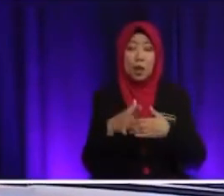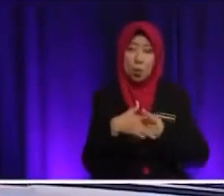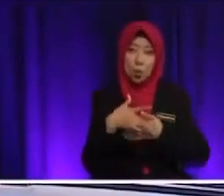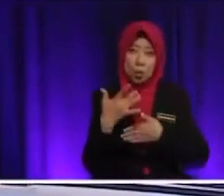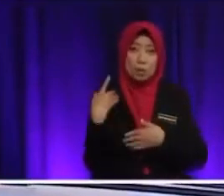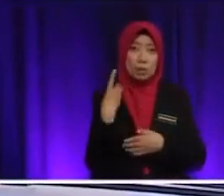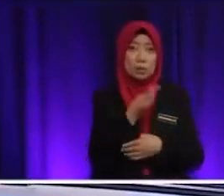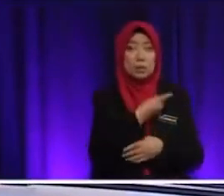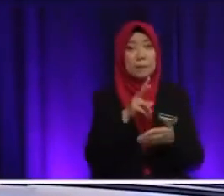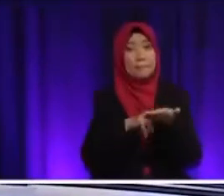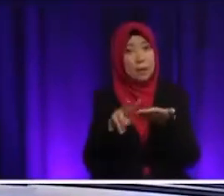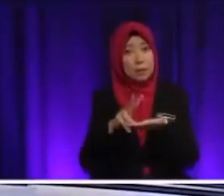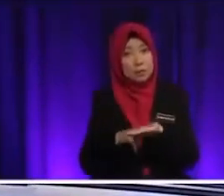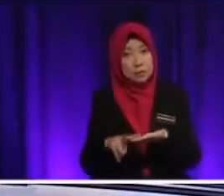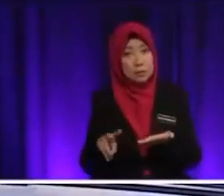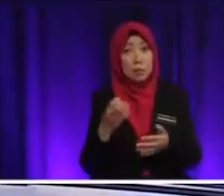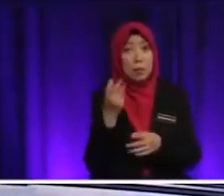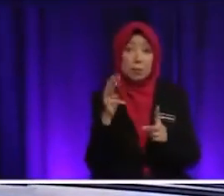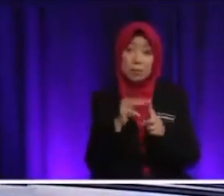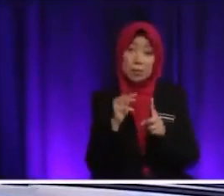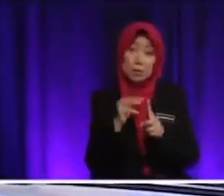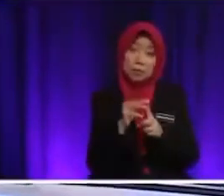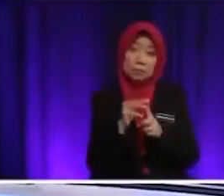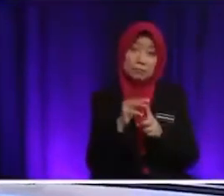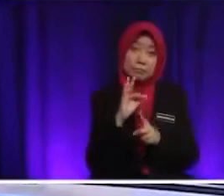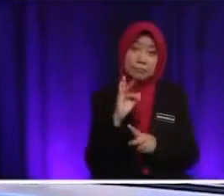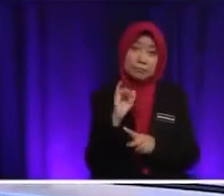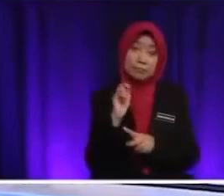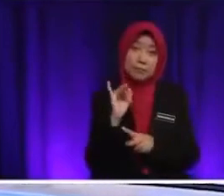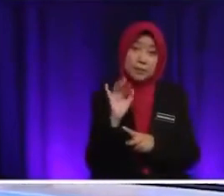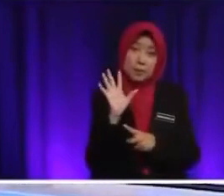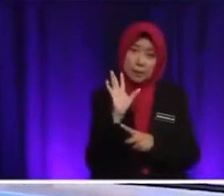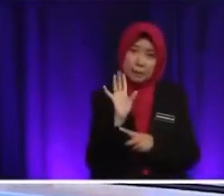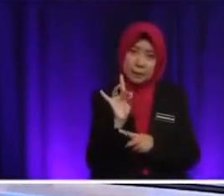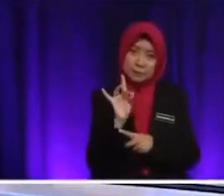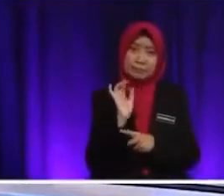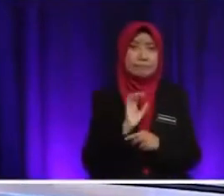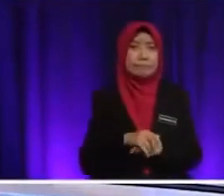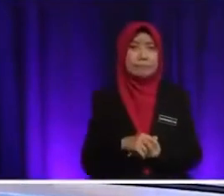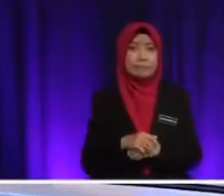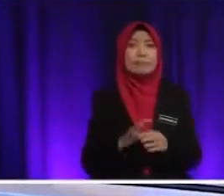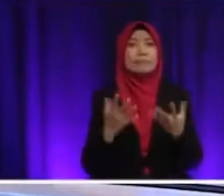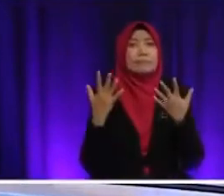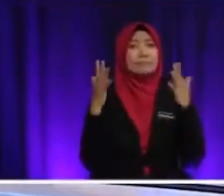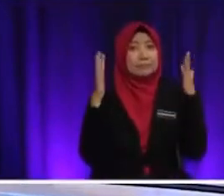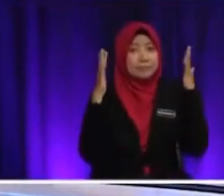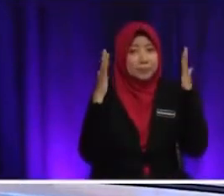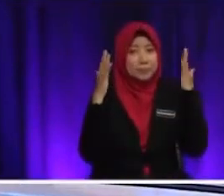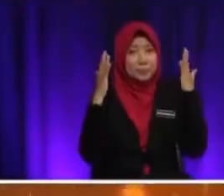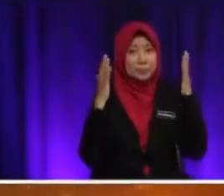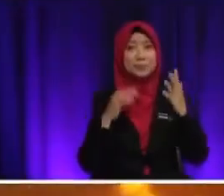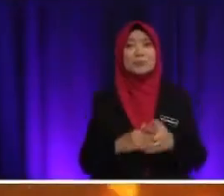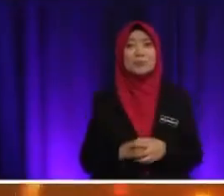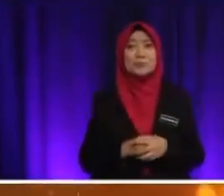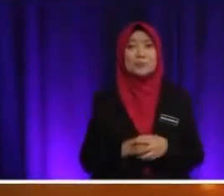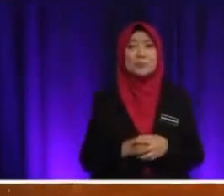kita bacakan markah untuk Fitri dulu. Berapa markah untuk Fitri? Ada 8 bintang, Ustaz. 8 bintang. Yeah. Tepuk tangan